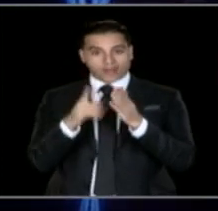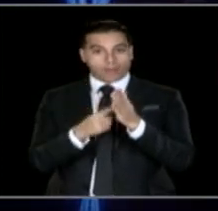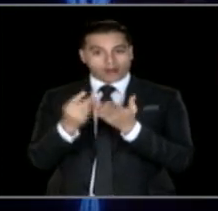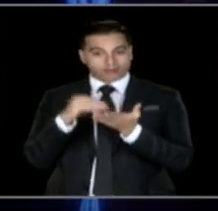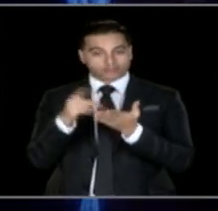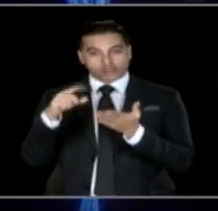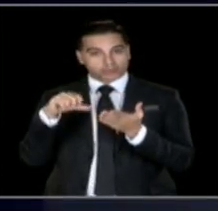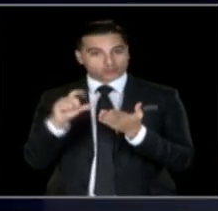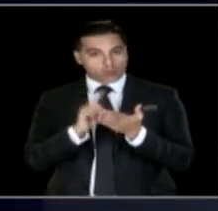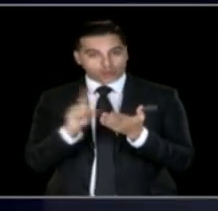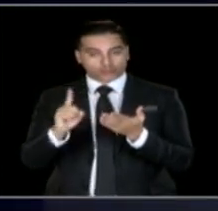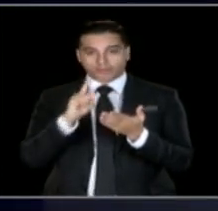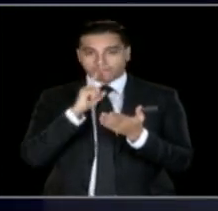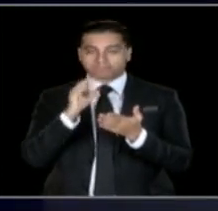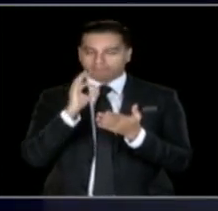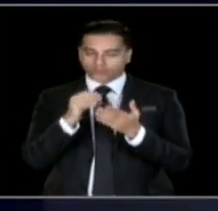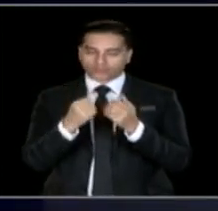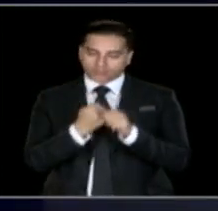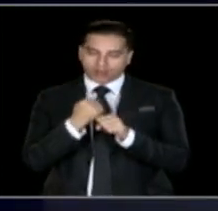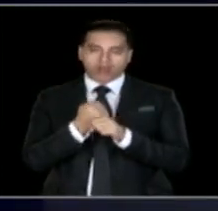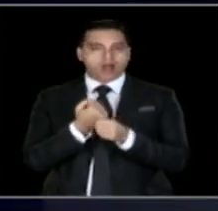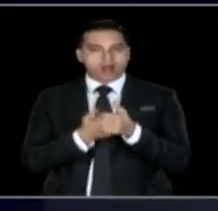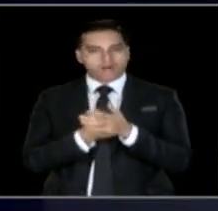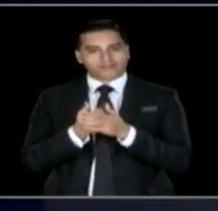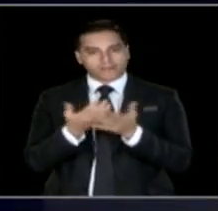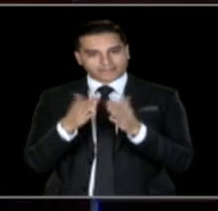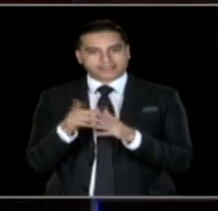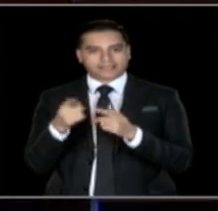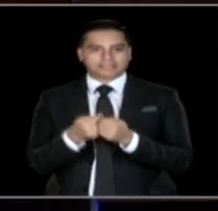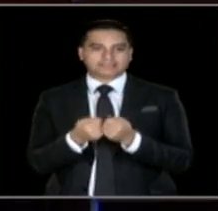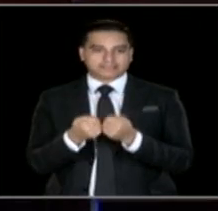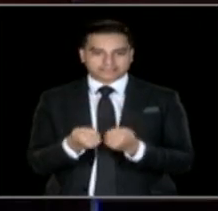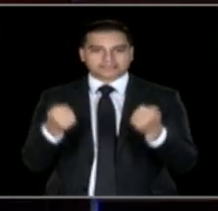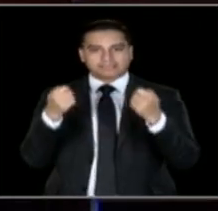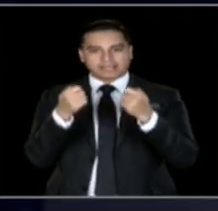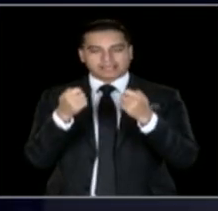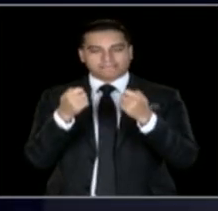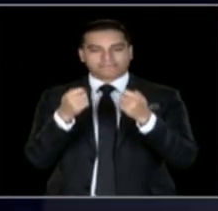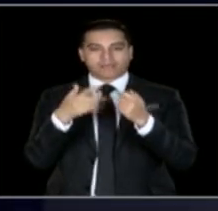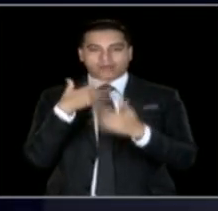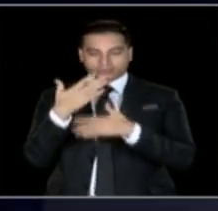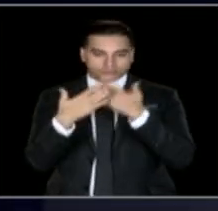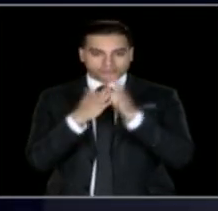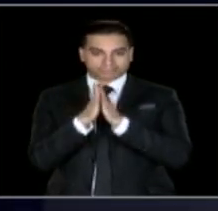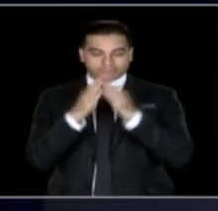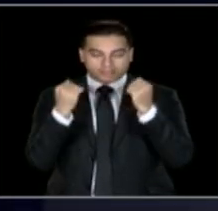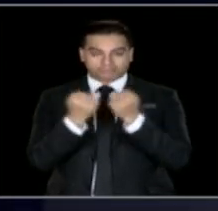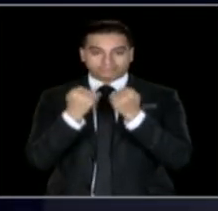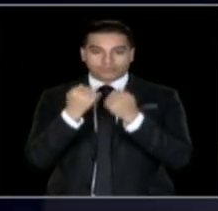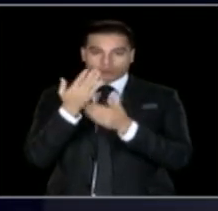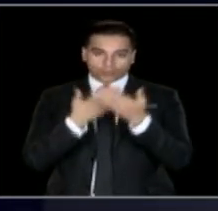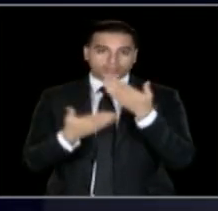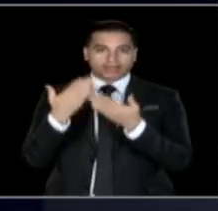وحش، ولكن طبعاً كان مفروض يبقى أدائكوا أحسن من كده بكتير. محتاجين تستعدوا وترجعوا